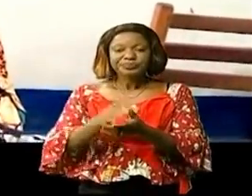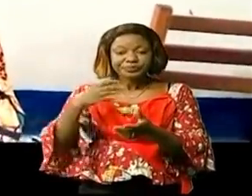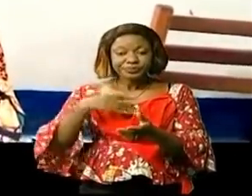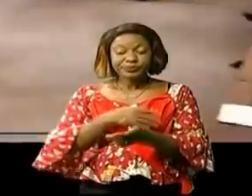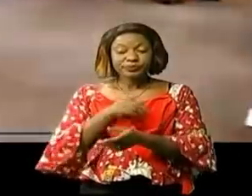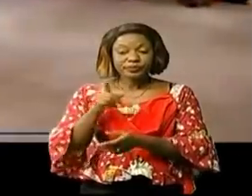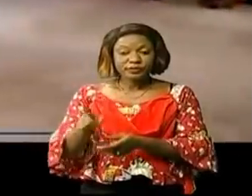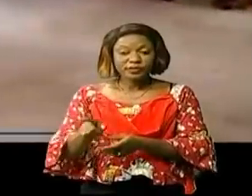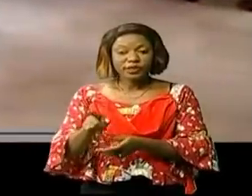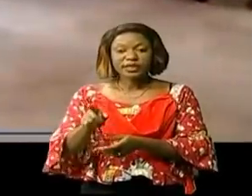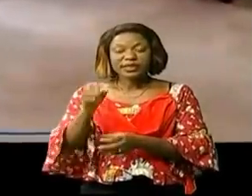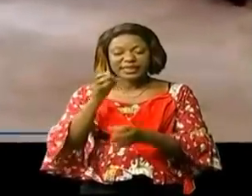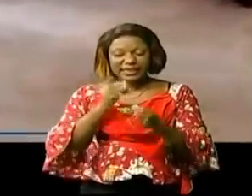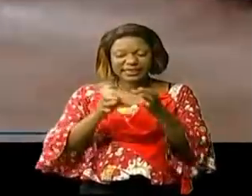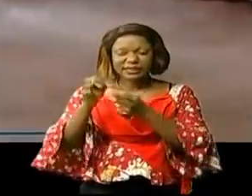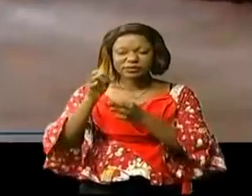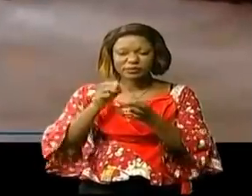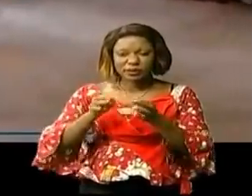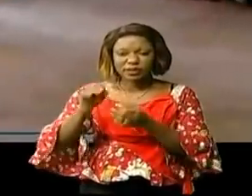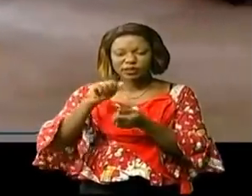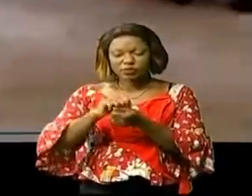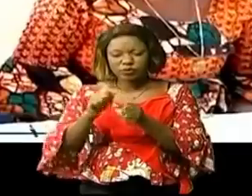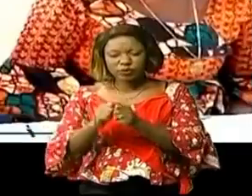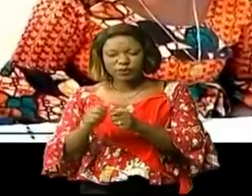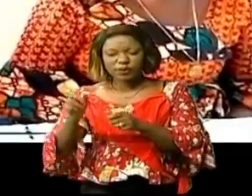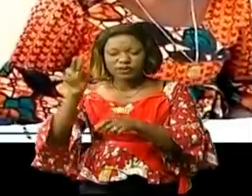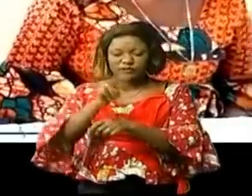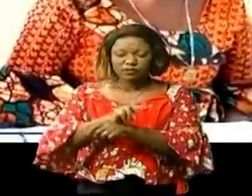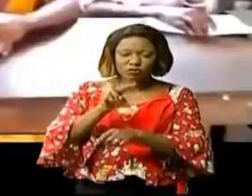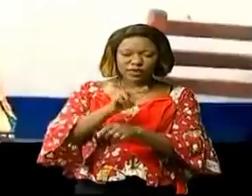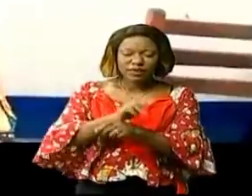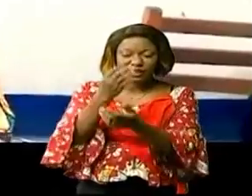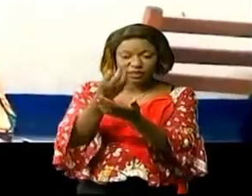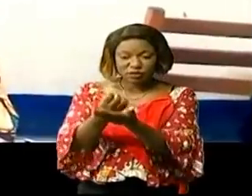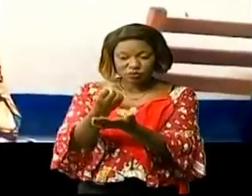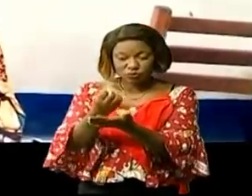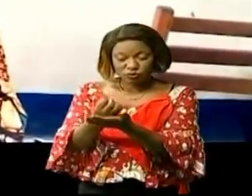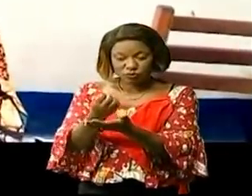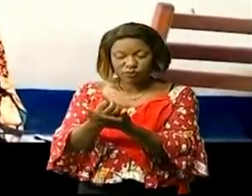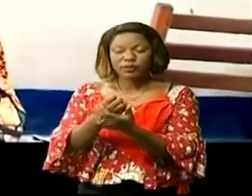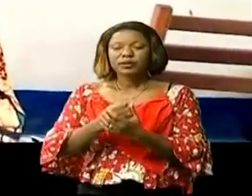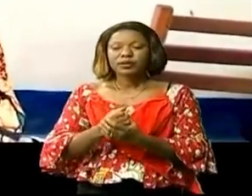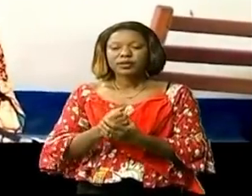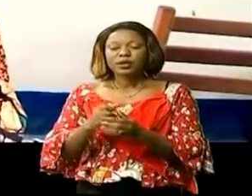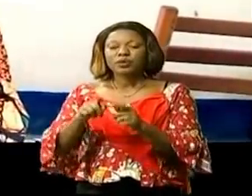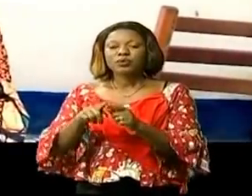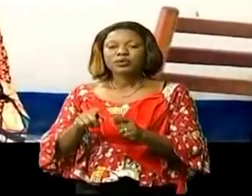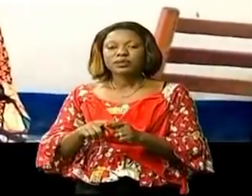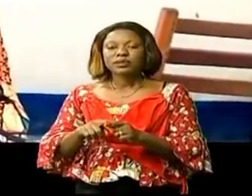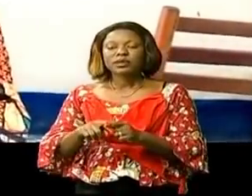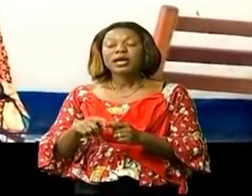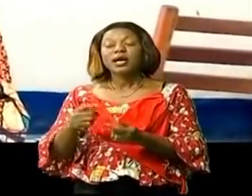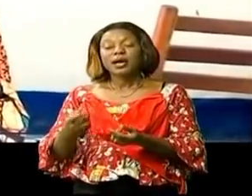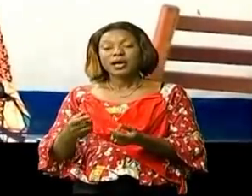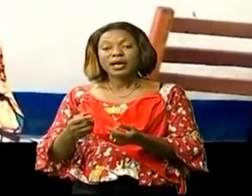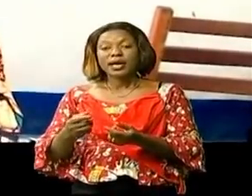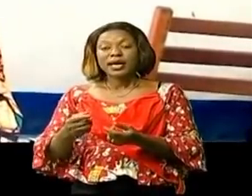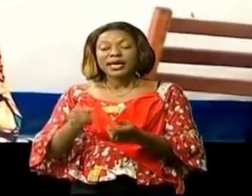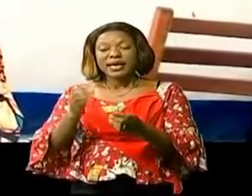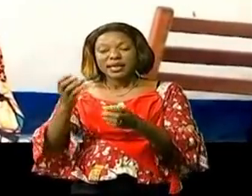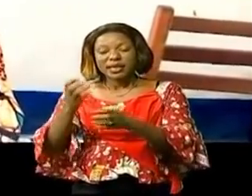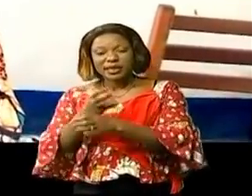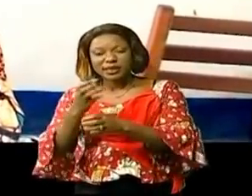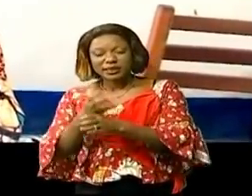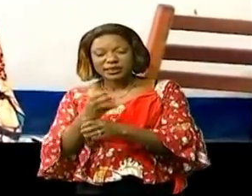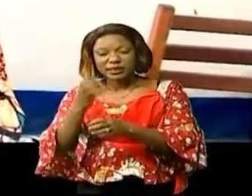a énuméré des statistiques de cas de violence enregistrés en province. La base des données du ministère du Genre, Enfants et Familles enseigne